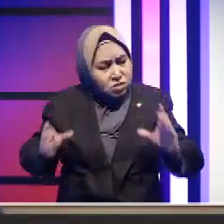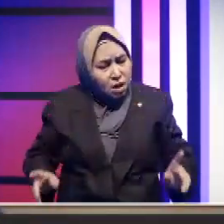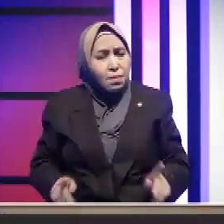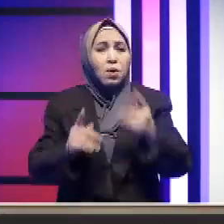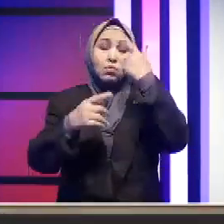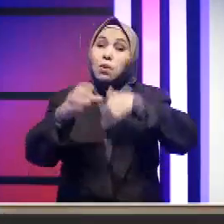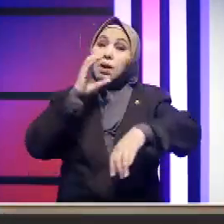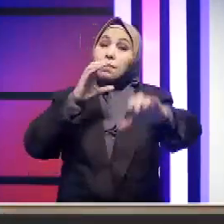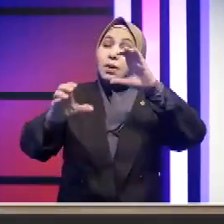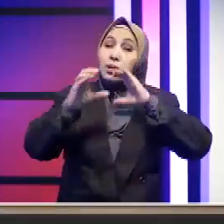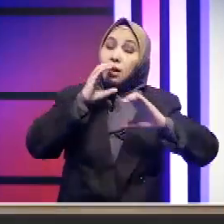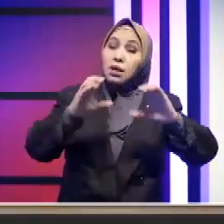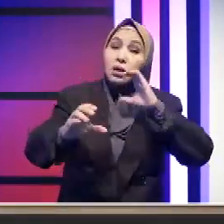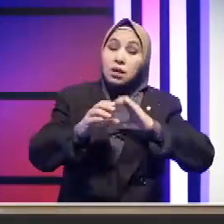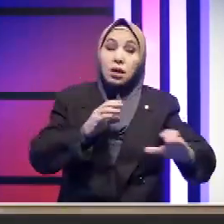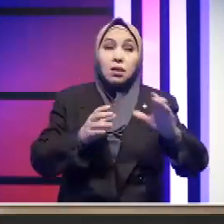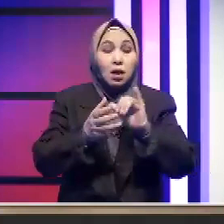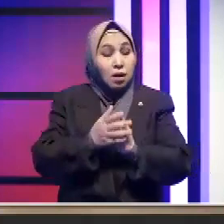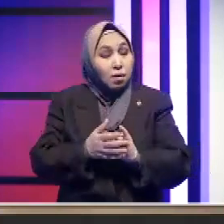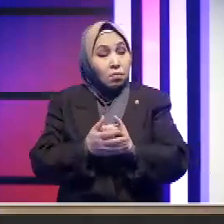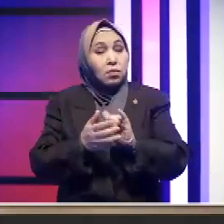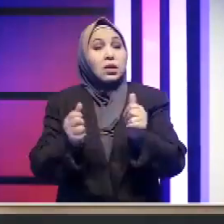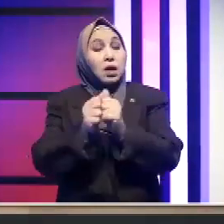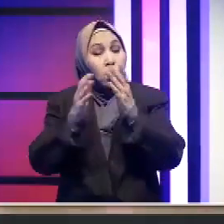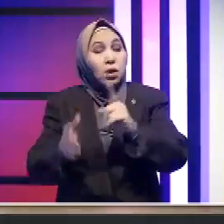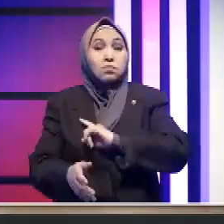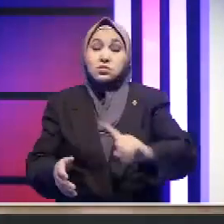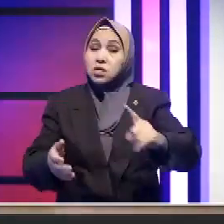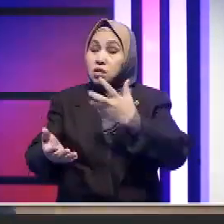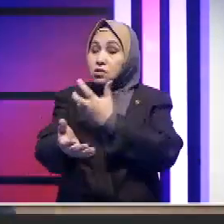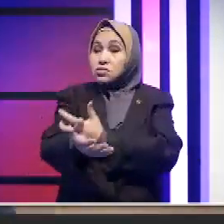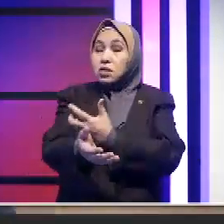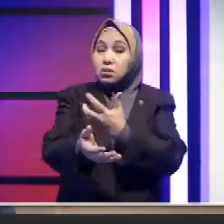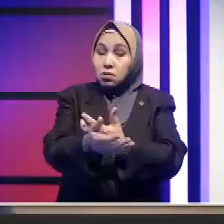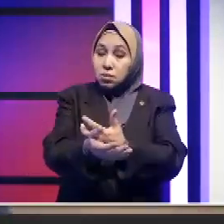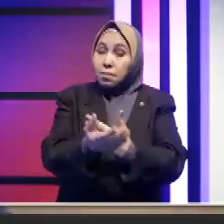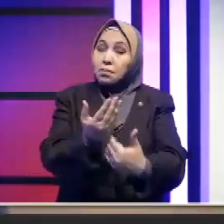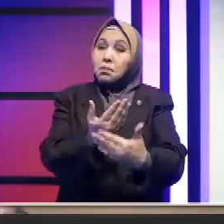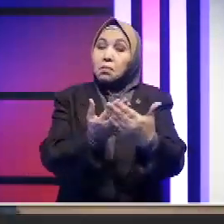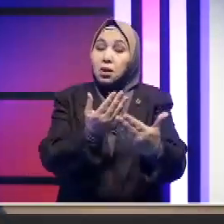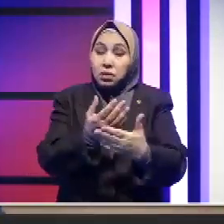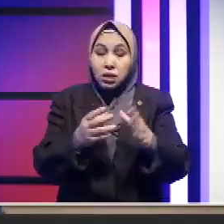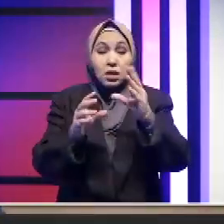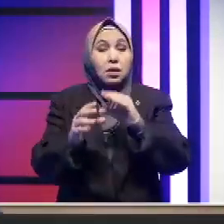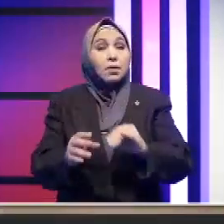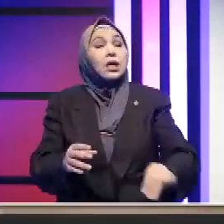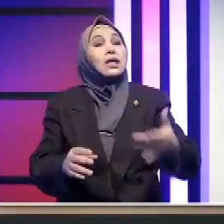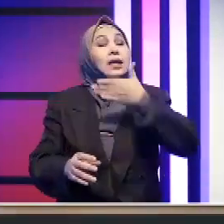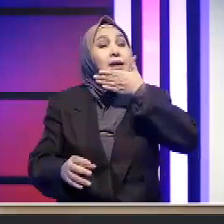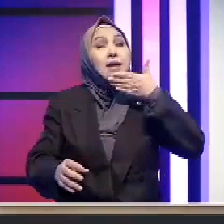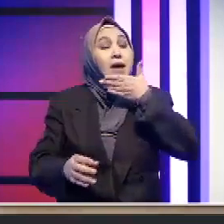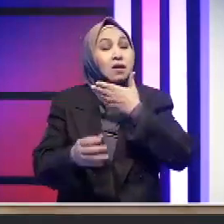cukup minyak e-sourcing bedak Hai yang channel headshoot